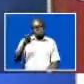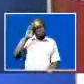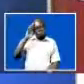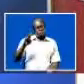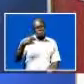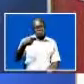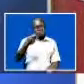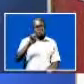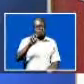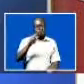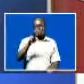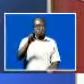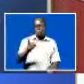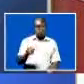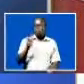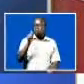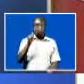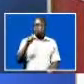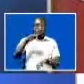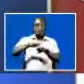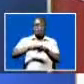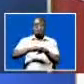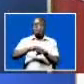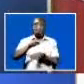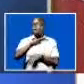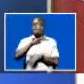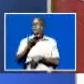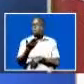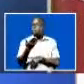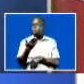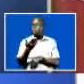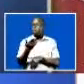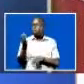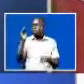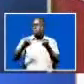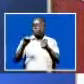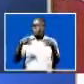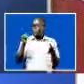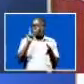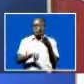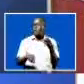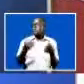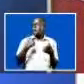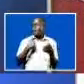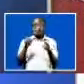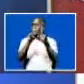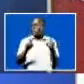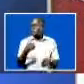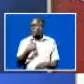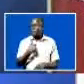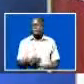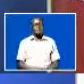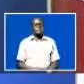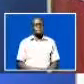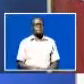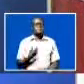kwako? Njema sana, habari zenu? Mzuri, sijui sasa uchangie mada ama unatupatia swala gani?